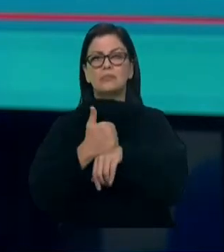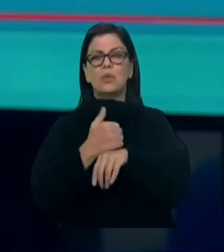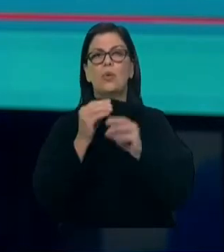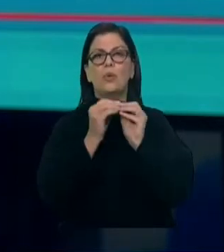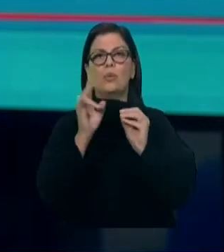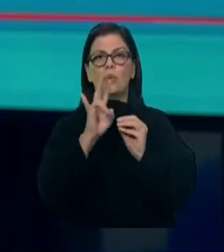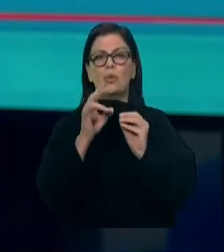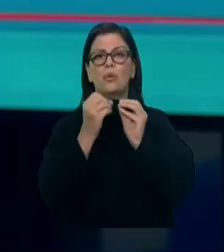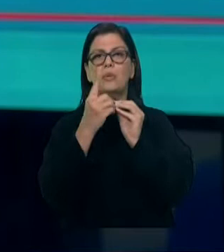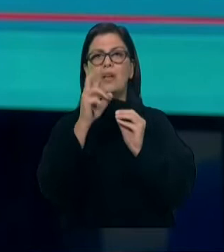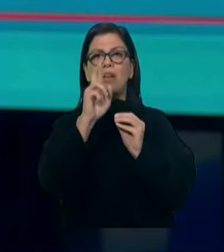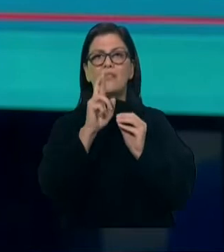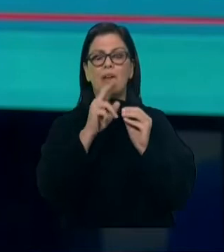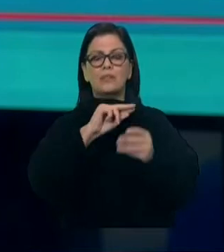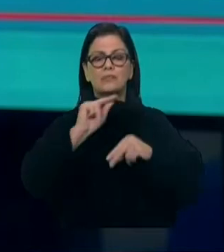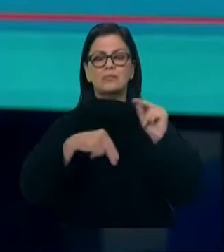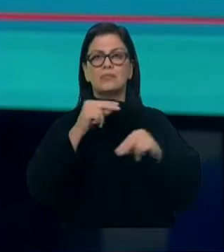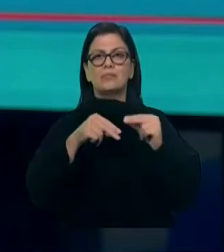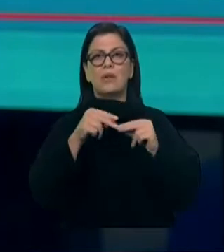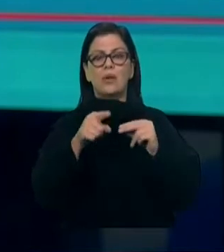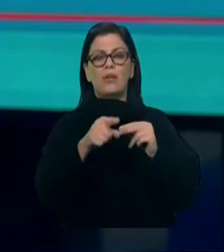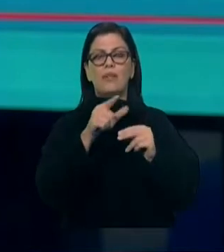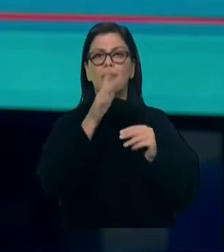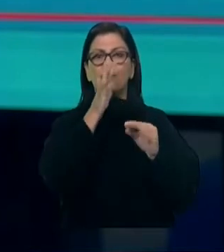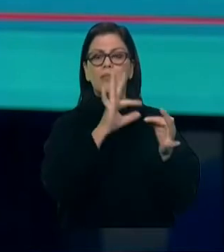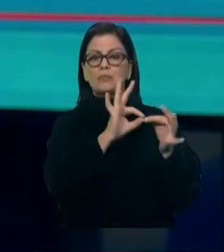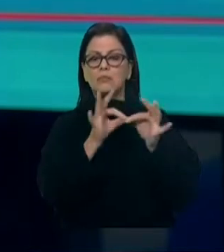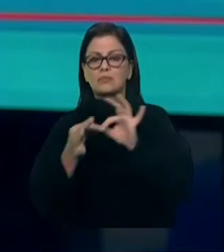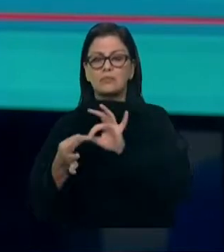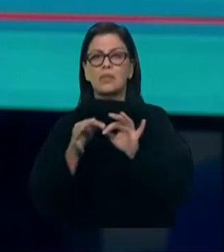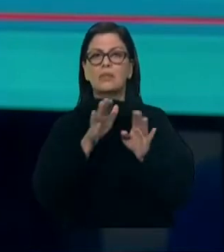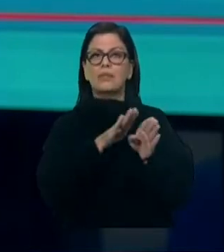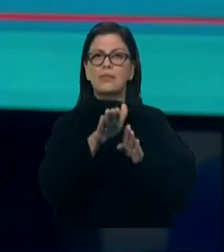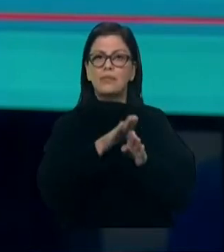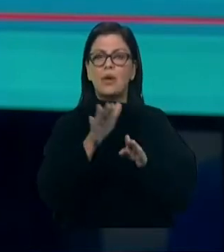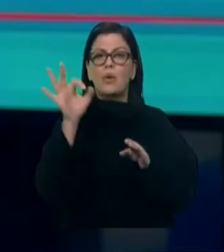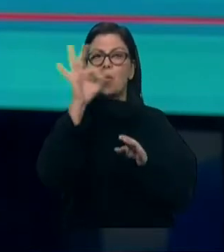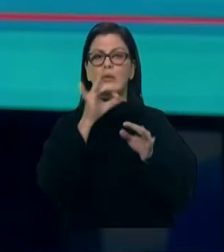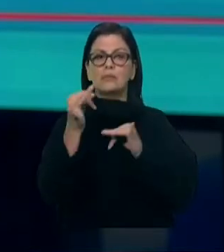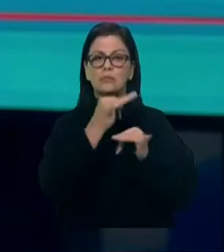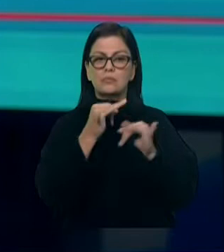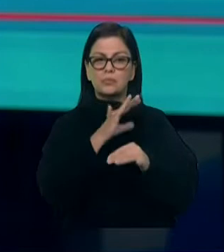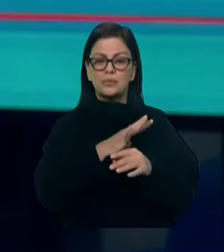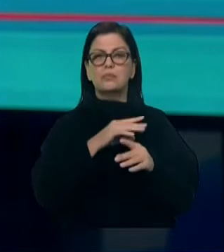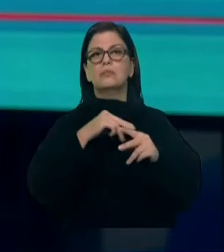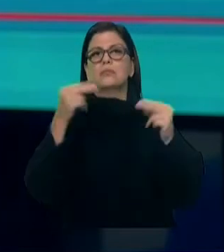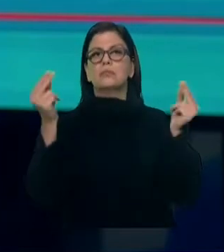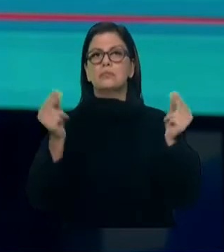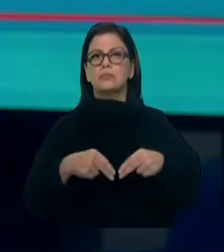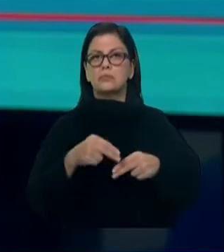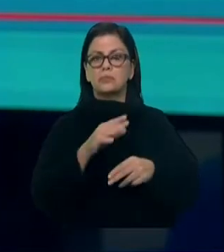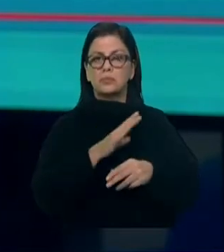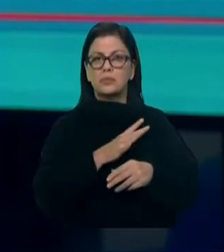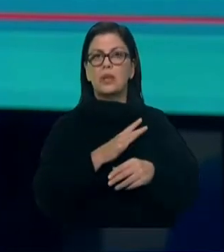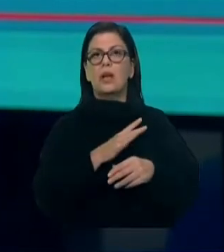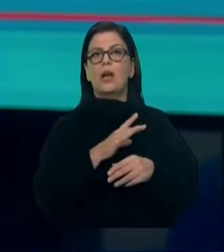bəyanatlarının bütün müddəalarının ardıcıl yerinə yetirilməsinin vacibliyi vurğulandı, bəyanat imzalandı. İndi isə